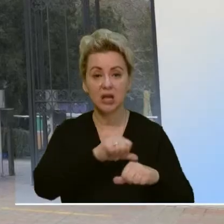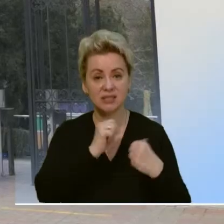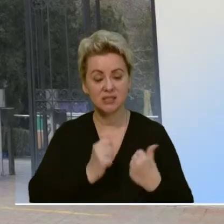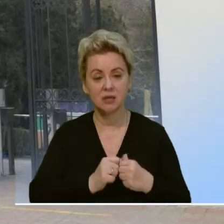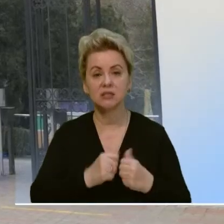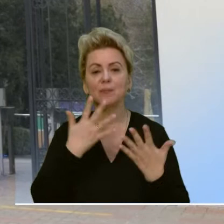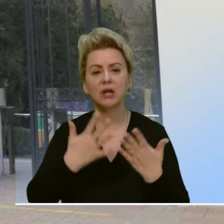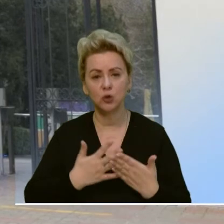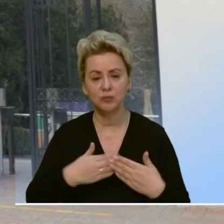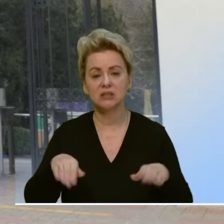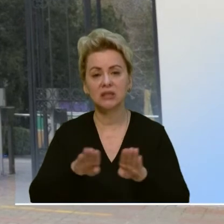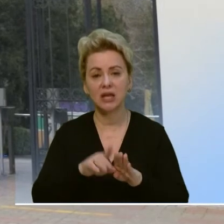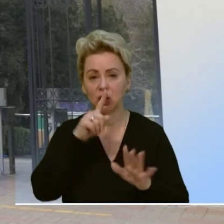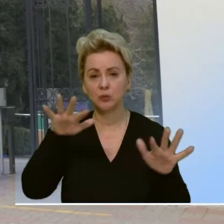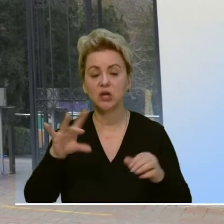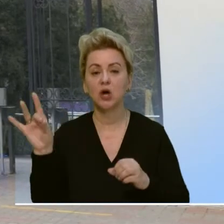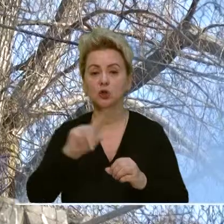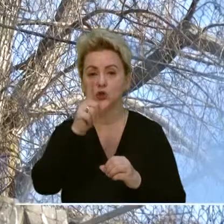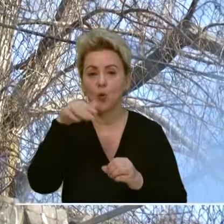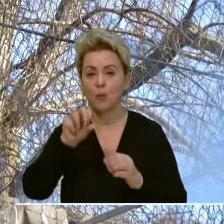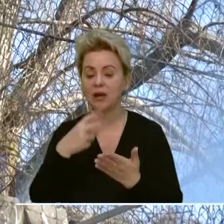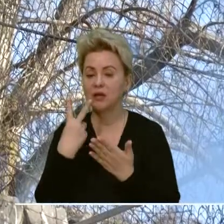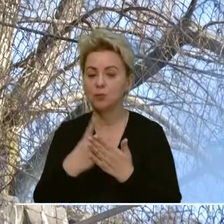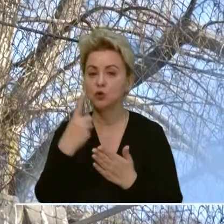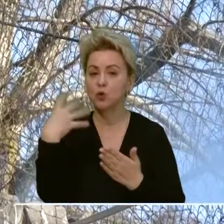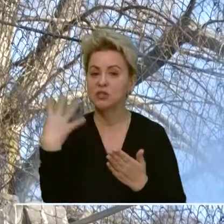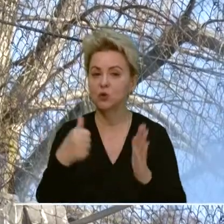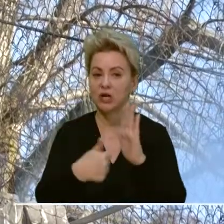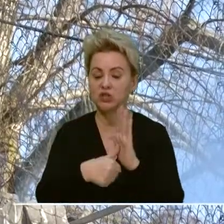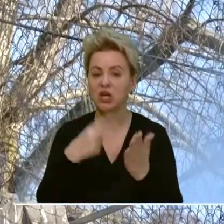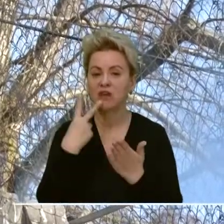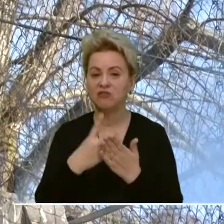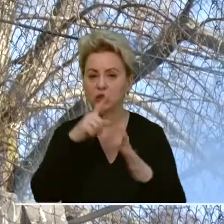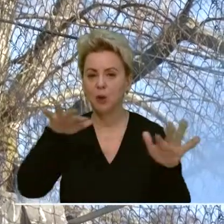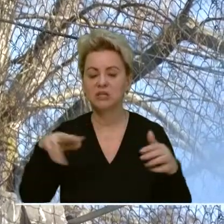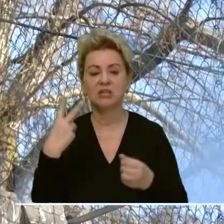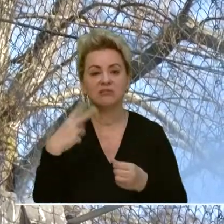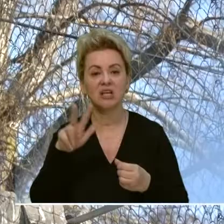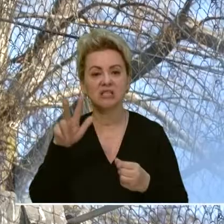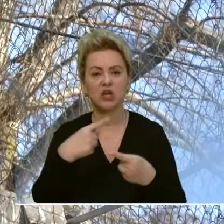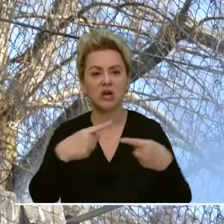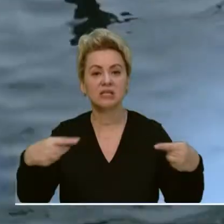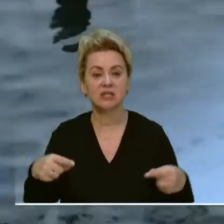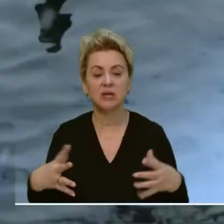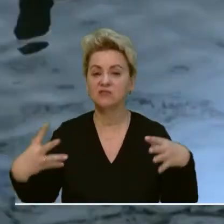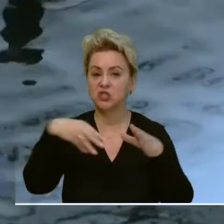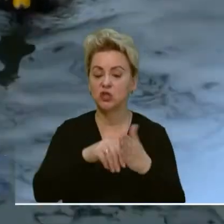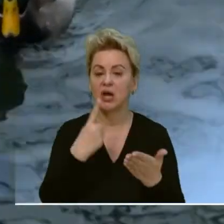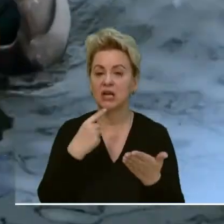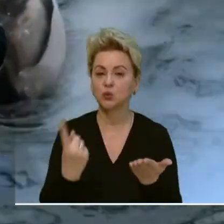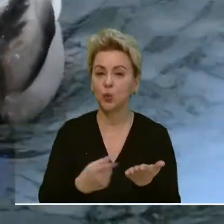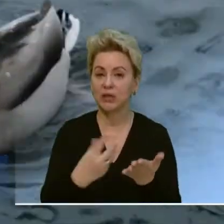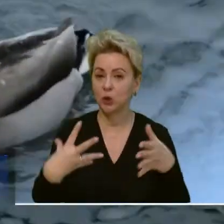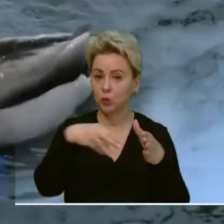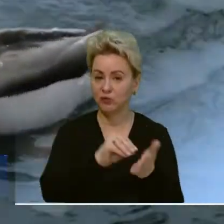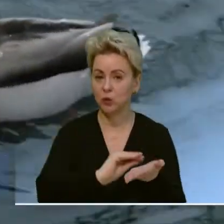сердца. Для любителей пернатых в ростовском зоопарке представлено 146 видов птиц. 23 разновидности занесены в Красную